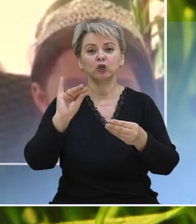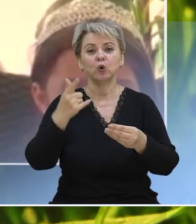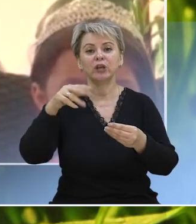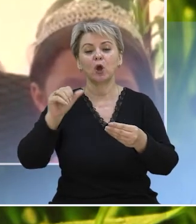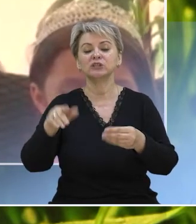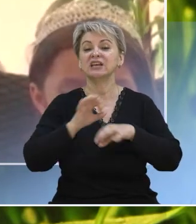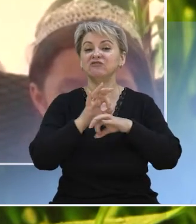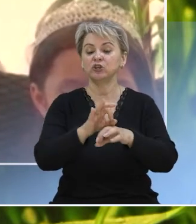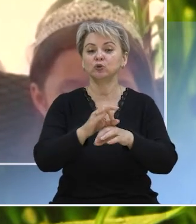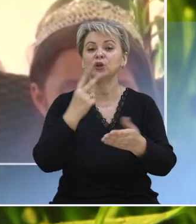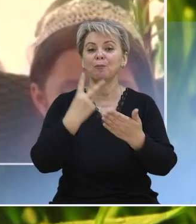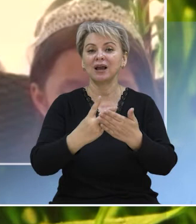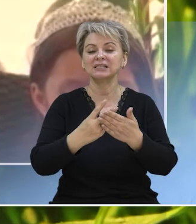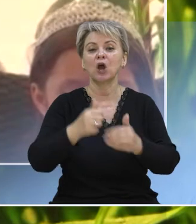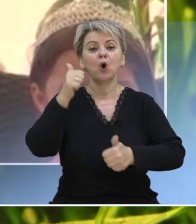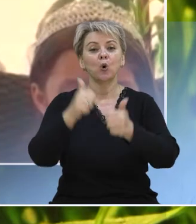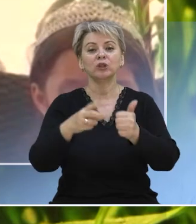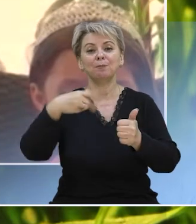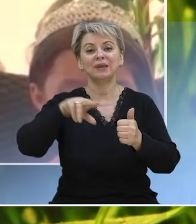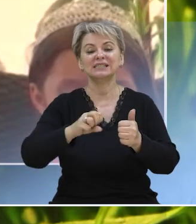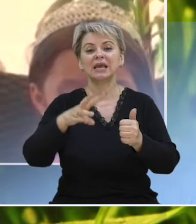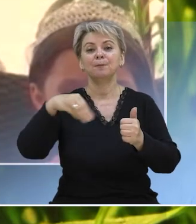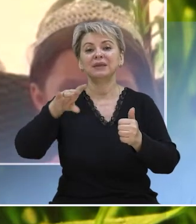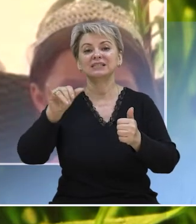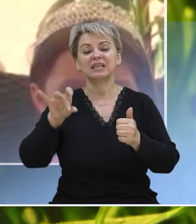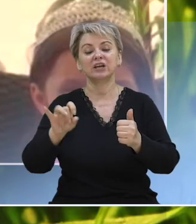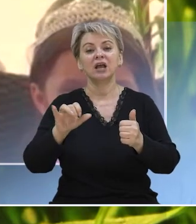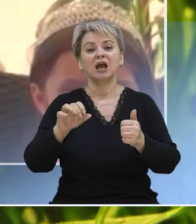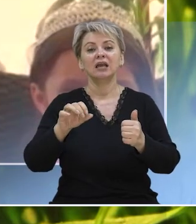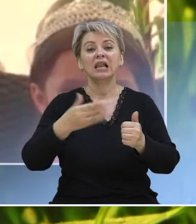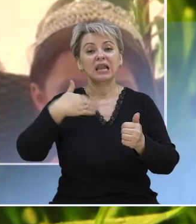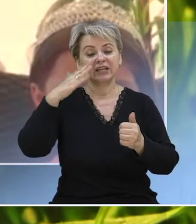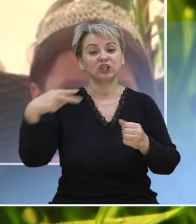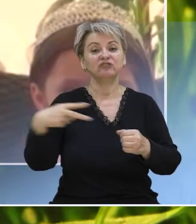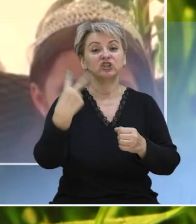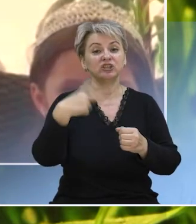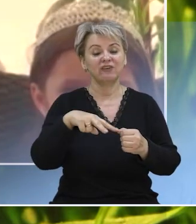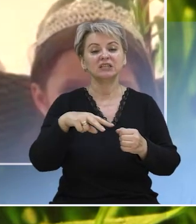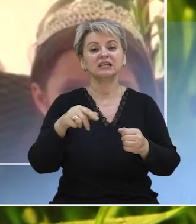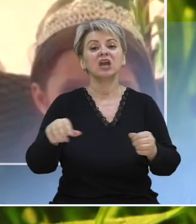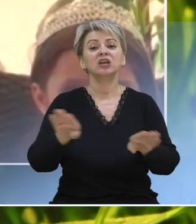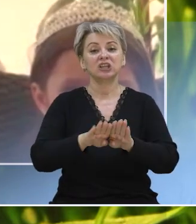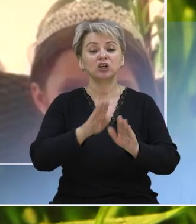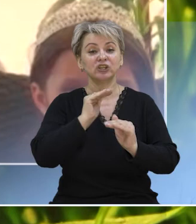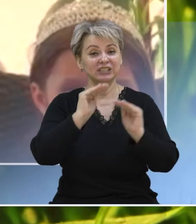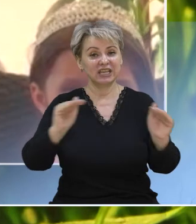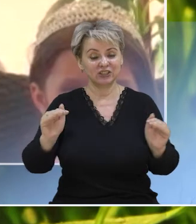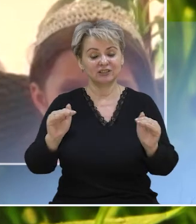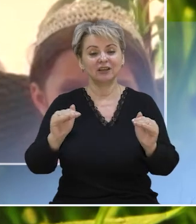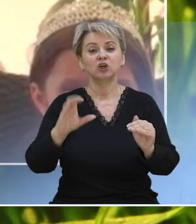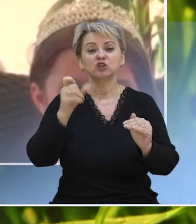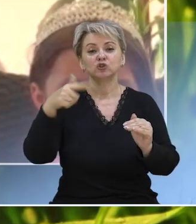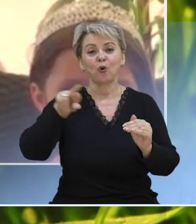волшебник Юрий Леус, ведущий презентации и конкурса «Мисс и мистер Лето 2020», а также